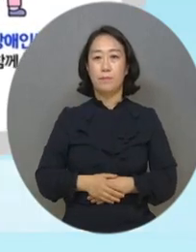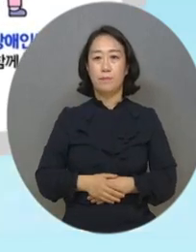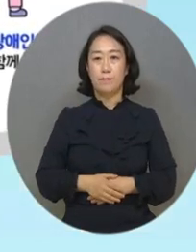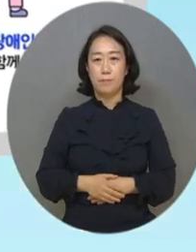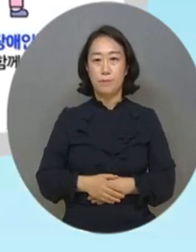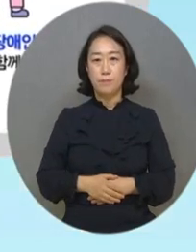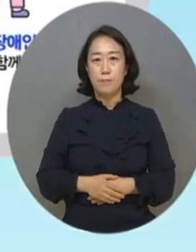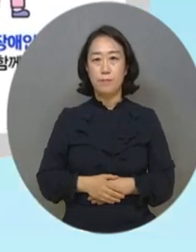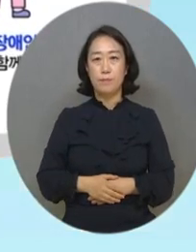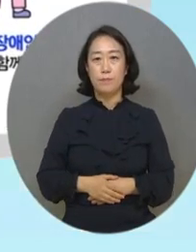복지tv 뉴스 박진용입니다